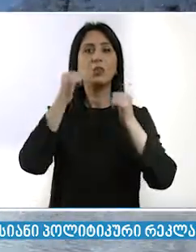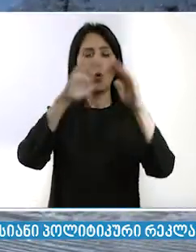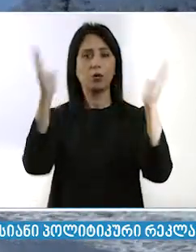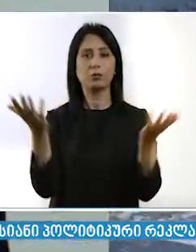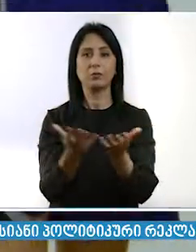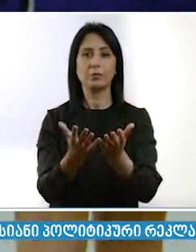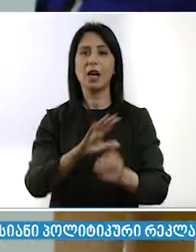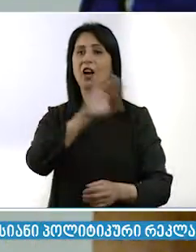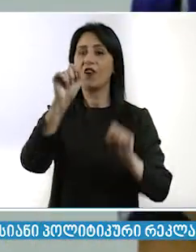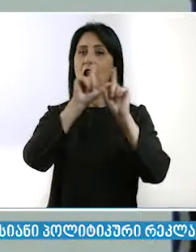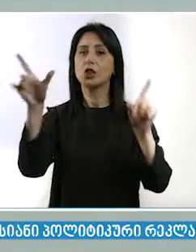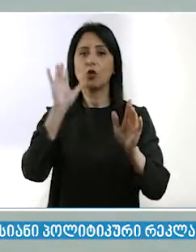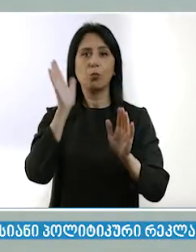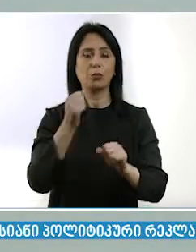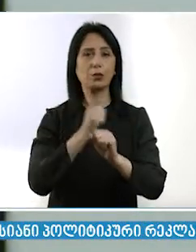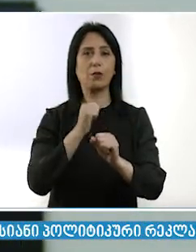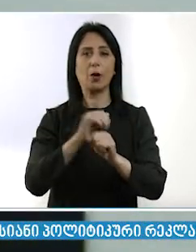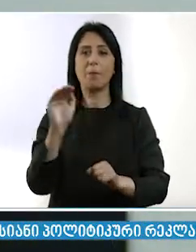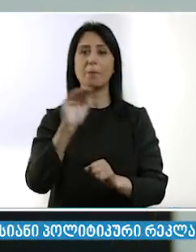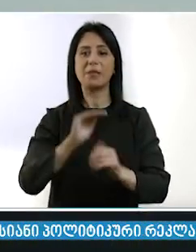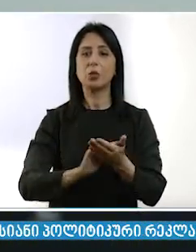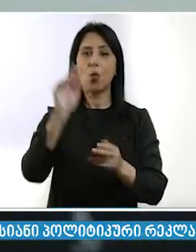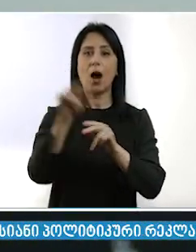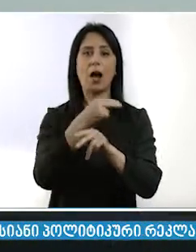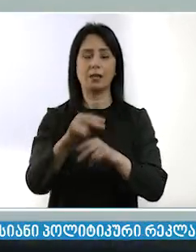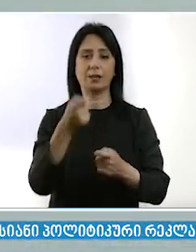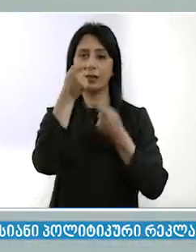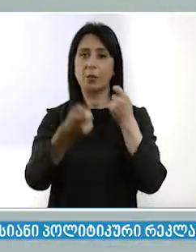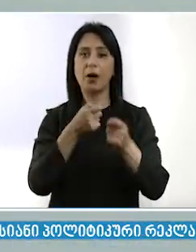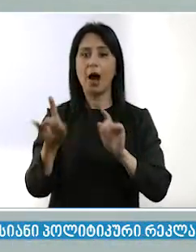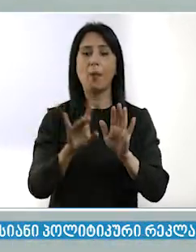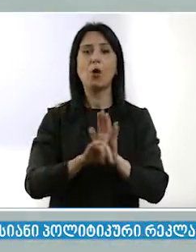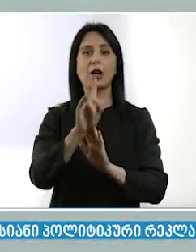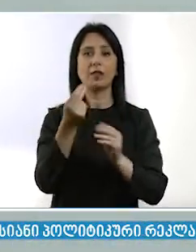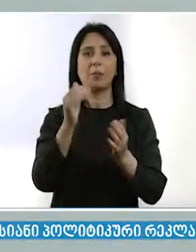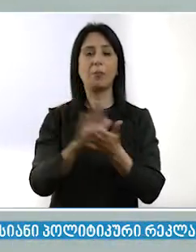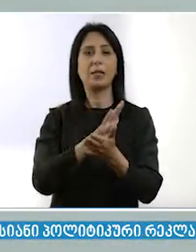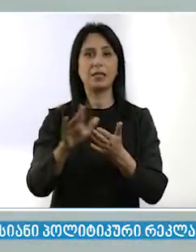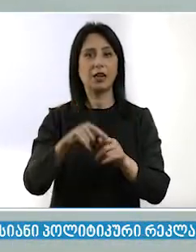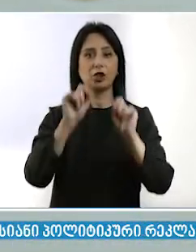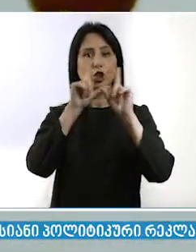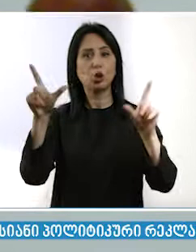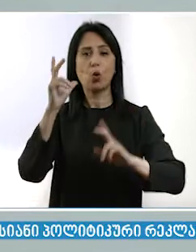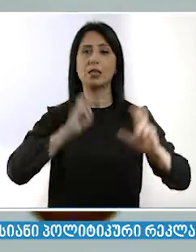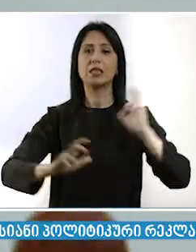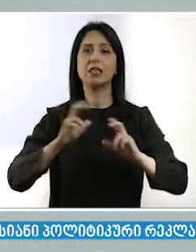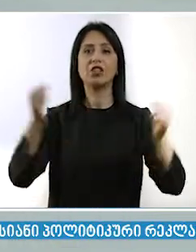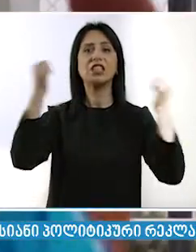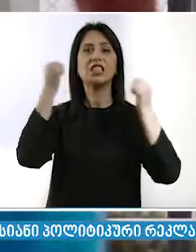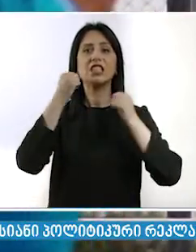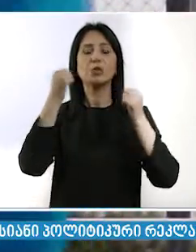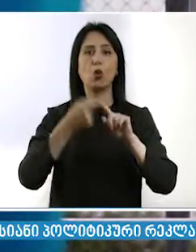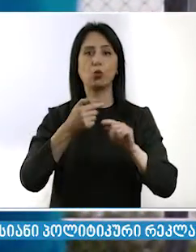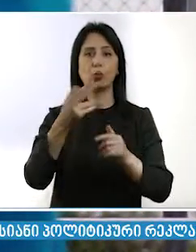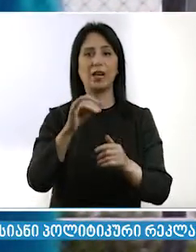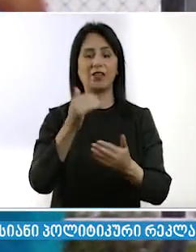განკუთვნილი სპორტული კომპლექსი. Ყველა სკოლაში შევიტანთ ფიზიკური აღზრდის ელემენტებს. Ამოქმედება კლასგარეშე, სასკოლო და